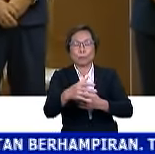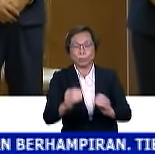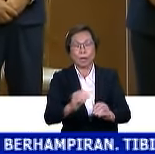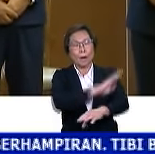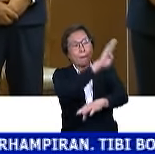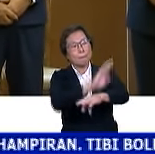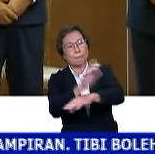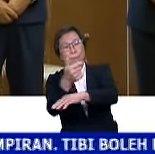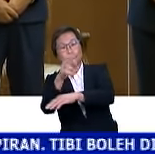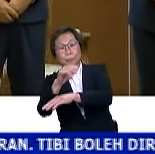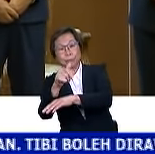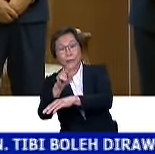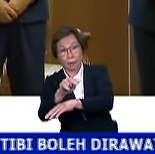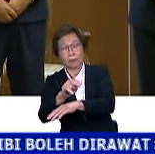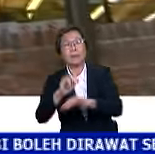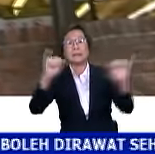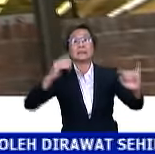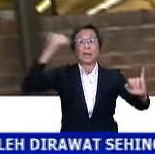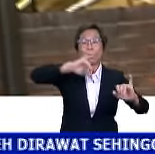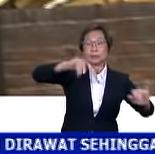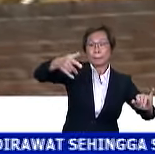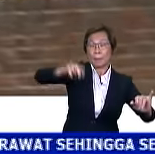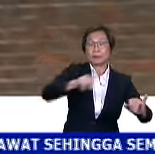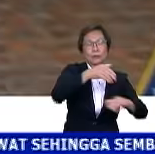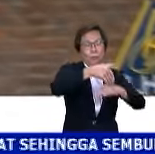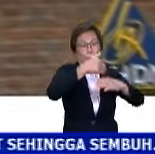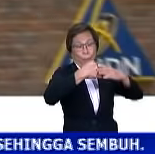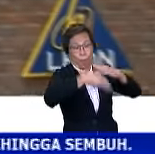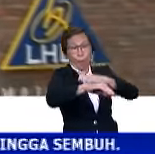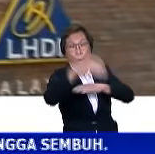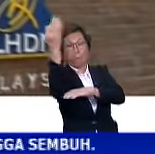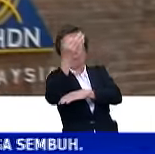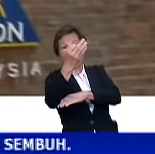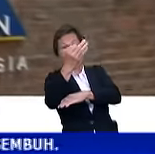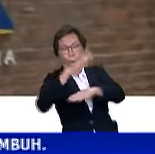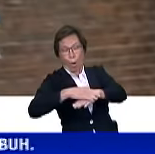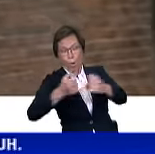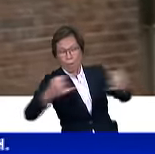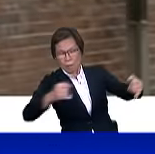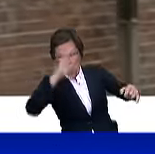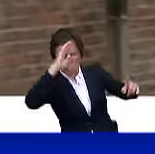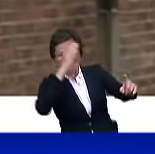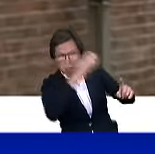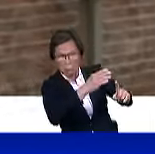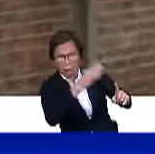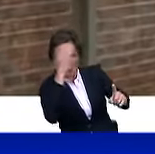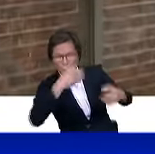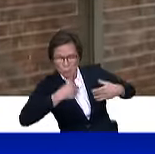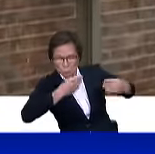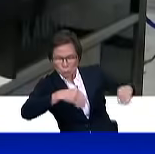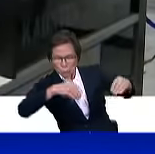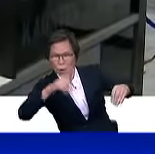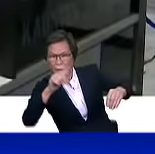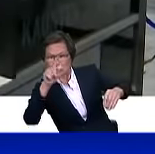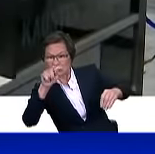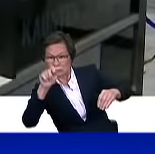Bukit Aman. Isnin lalu, JPN telah mengesan satu post di forum dalam talian yang memaparkan satu dakwaan wujudnya penjualan data